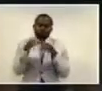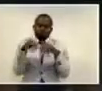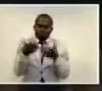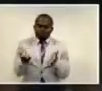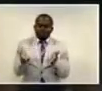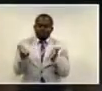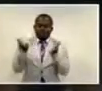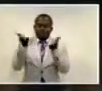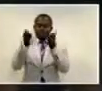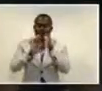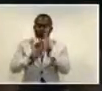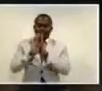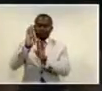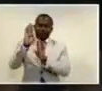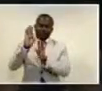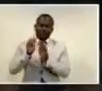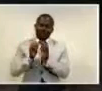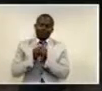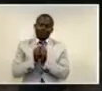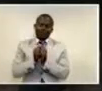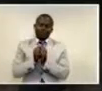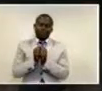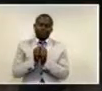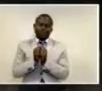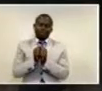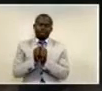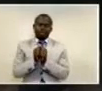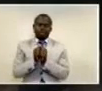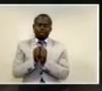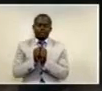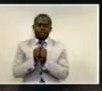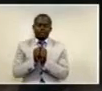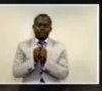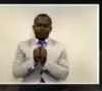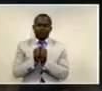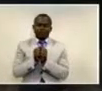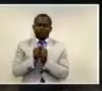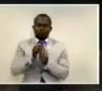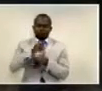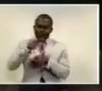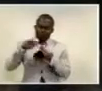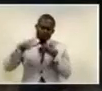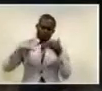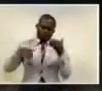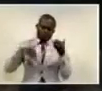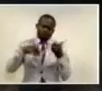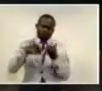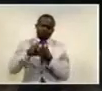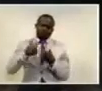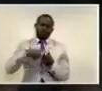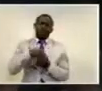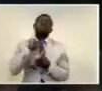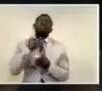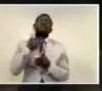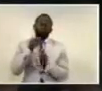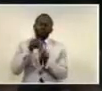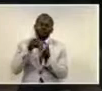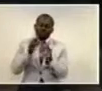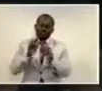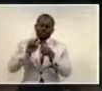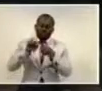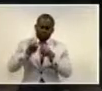agatezwa imbere byose turashaka kubikurikirana bihereye ku buryo